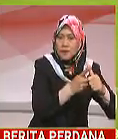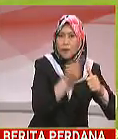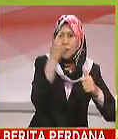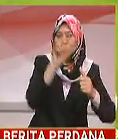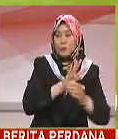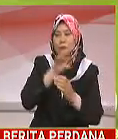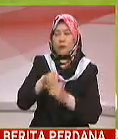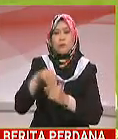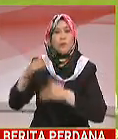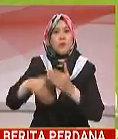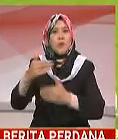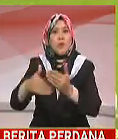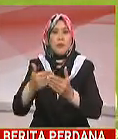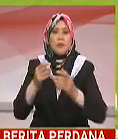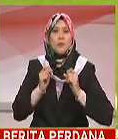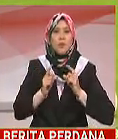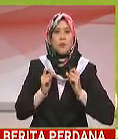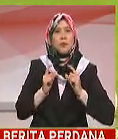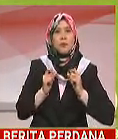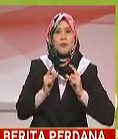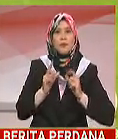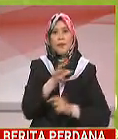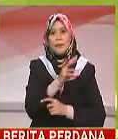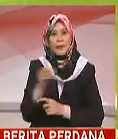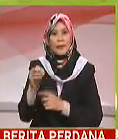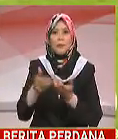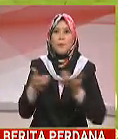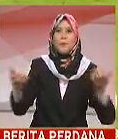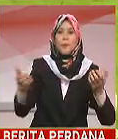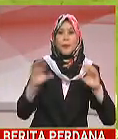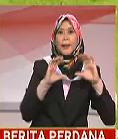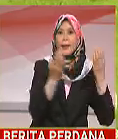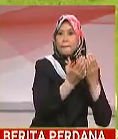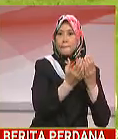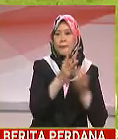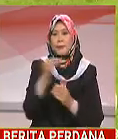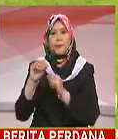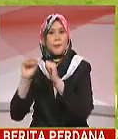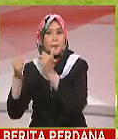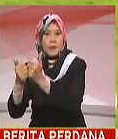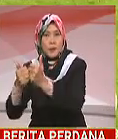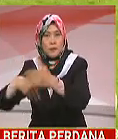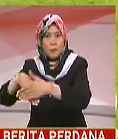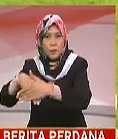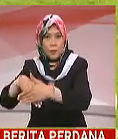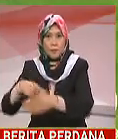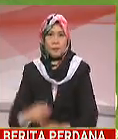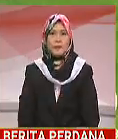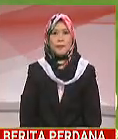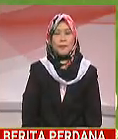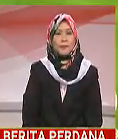membabitkan proses penswastaan dan pemisahan antara kelab dan persatuan bola